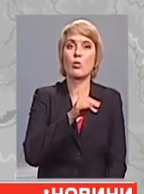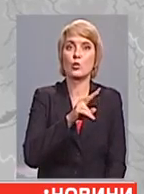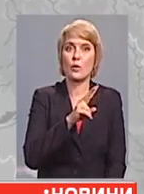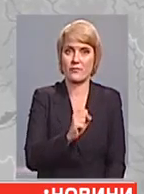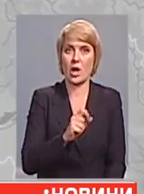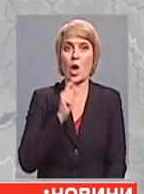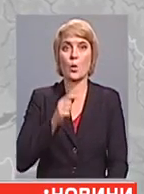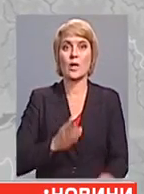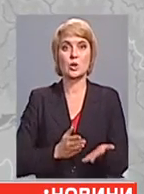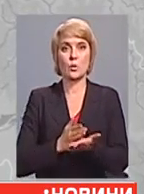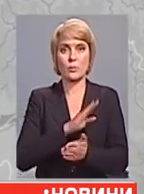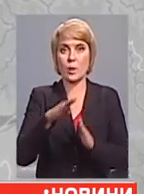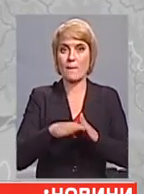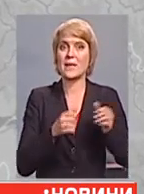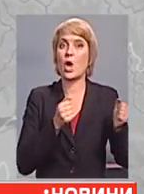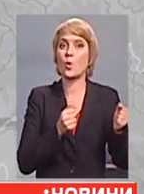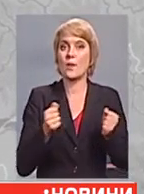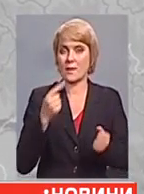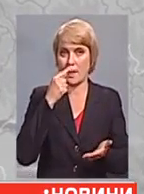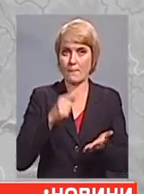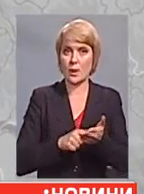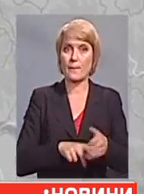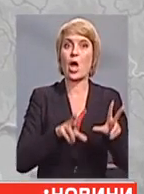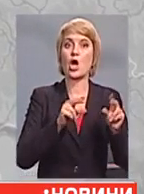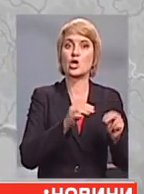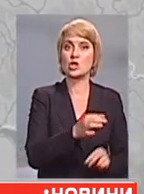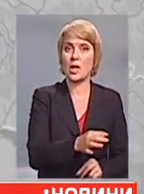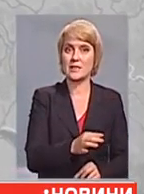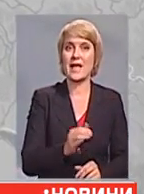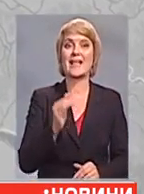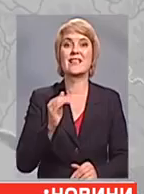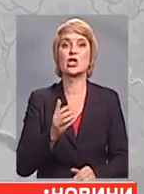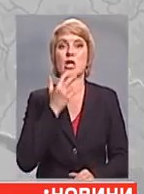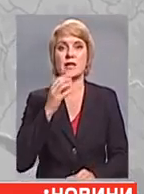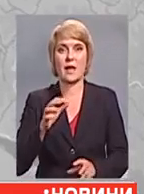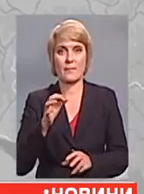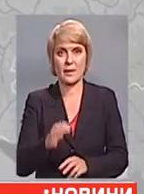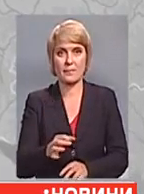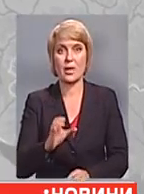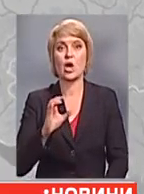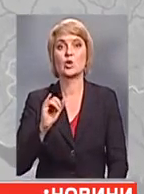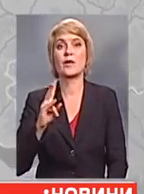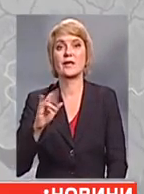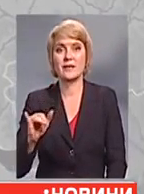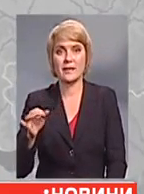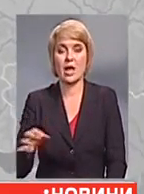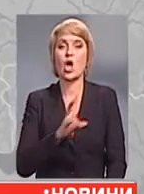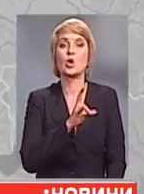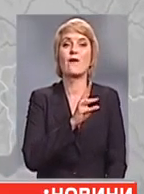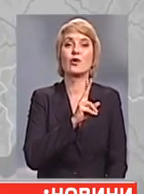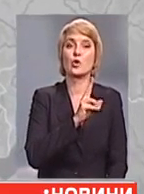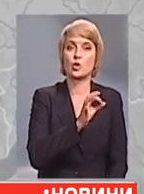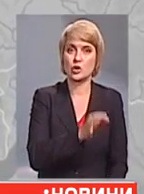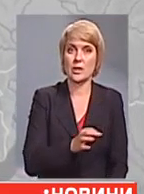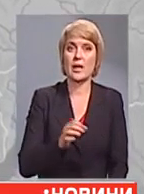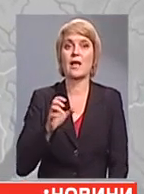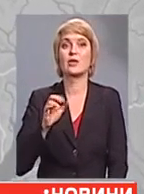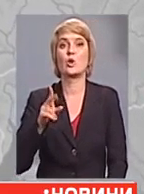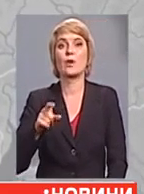Луганському напрямку під кулемети потрапили Щастя, Нижньотепле, Сокільники, Новотошківське, Кримське та Донецьке.